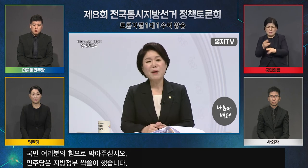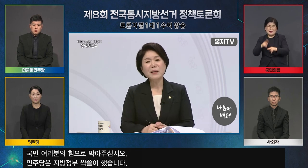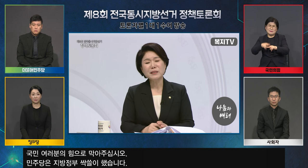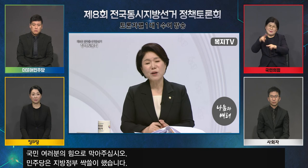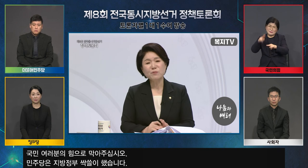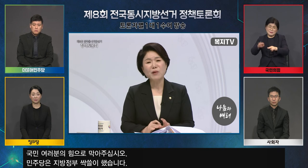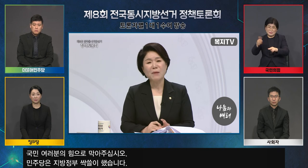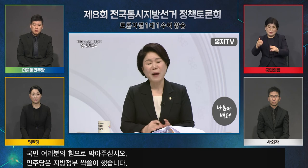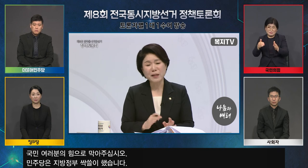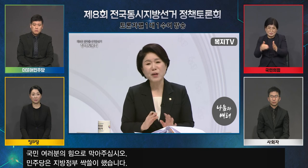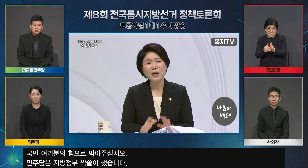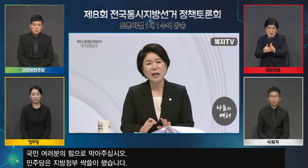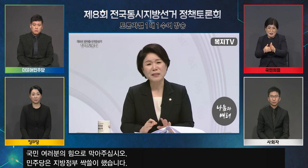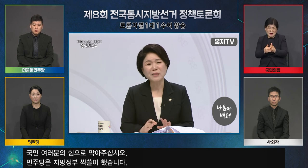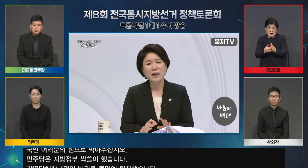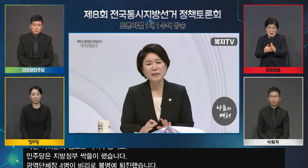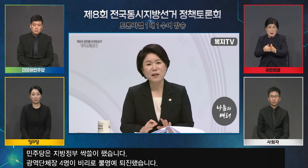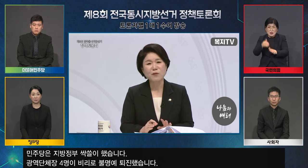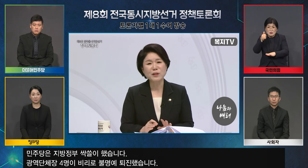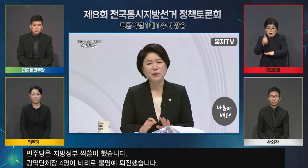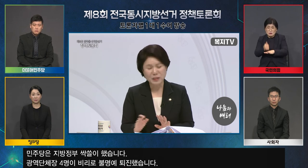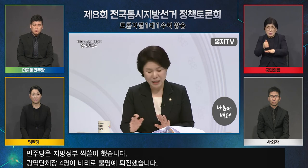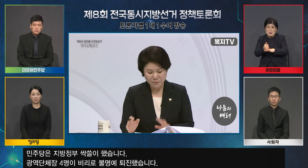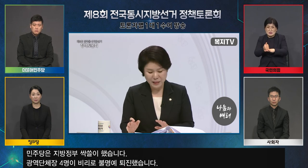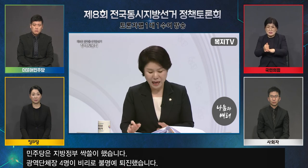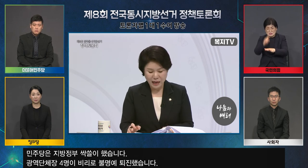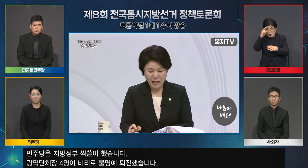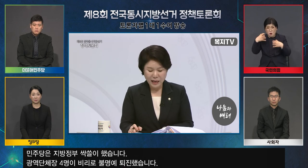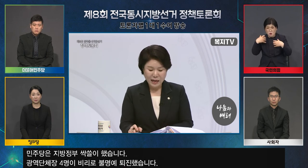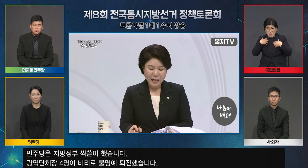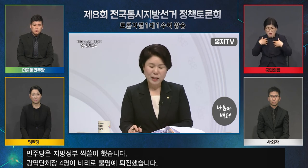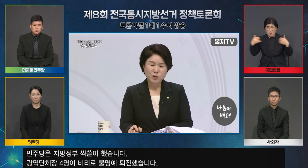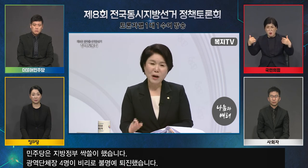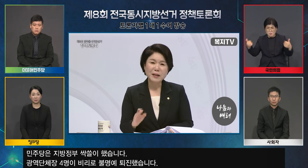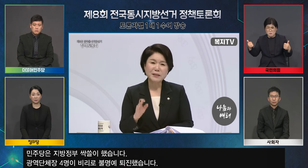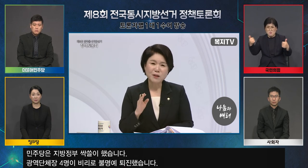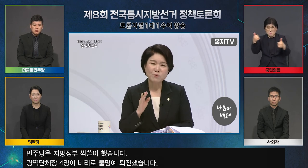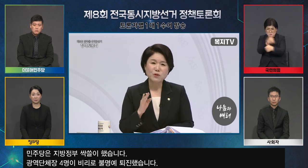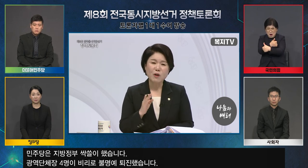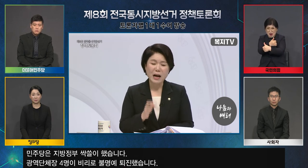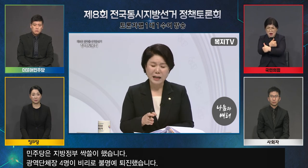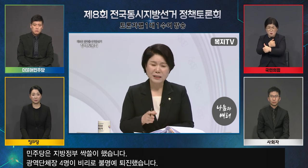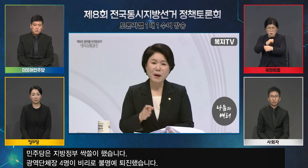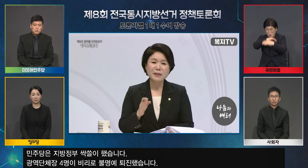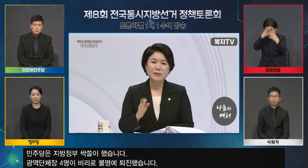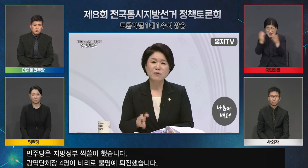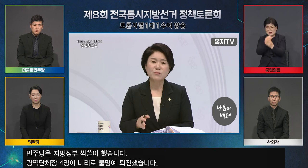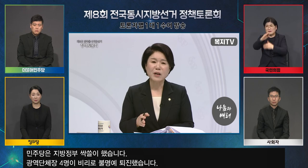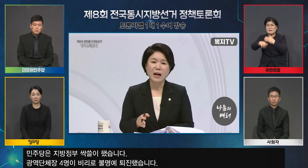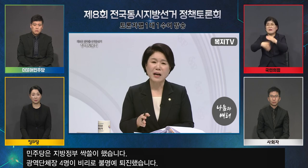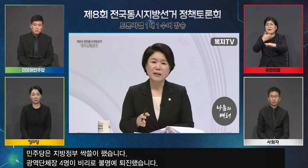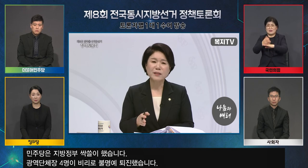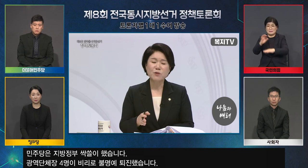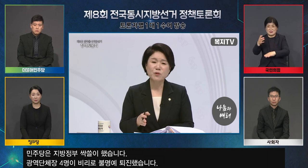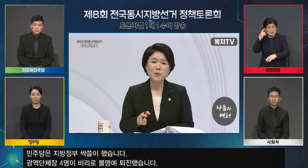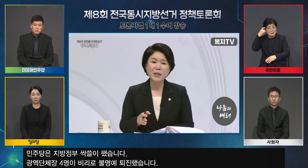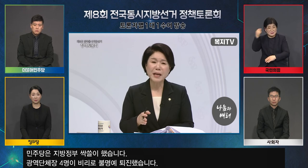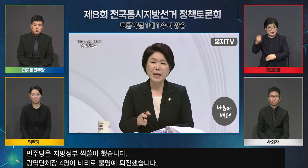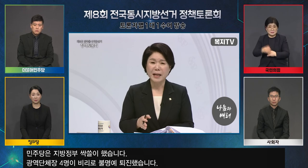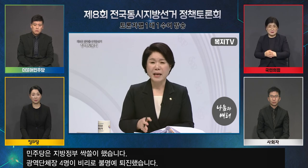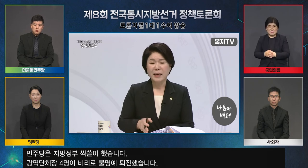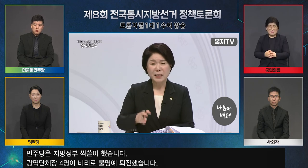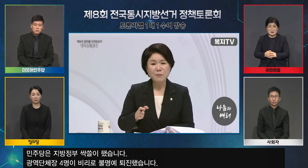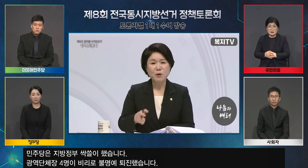지방정부가 바뀌어야 진정한 정권교체입니다. 중앙정부와 지방정부가 그리고